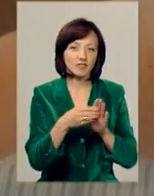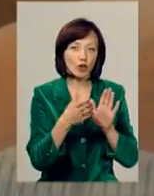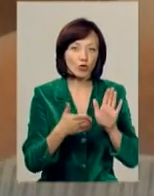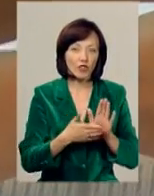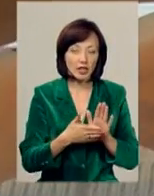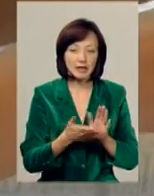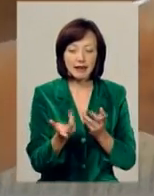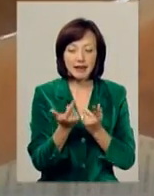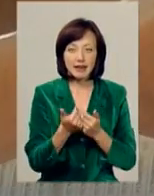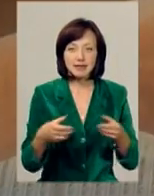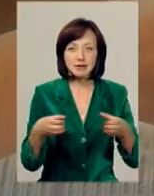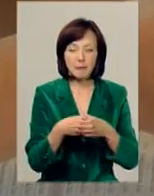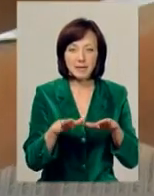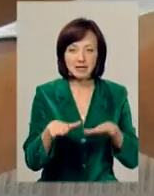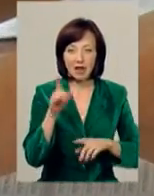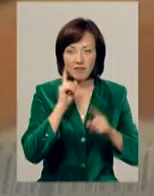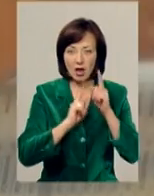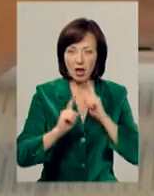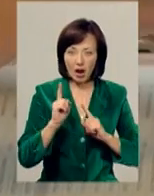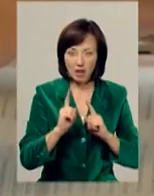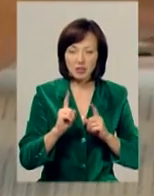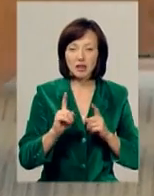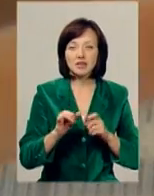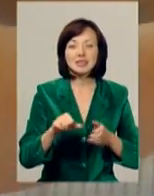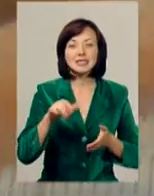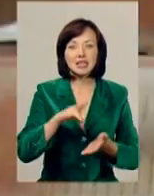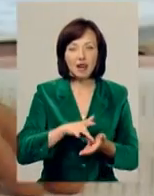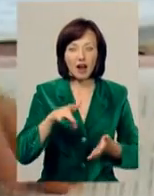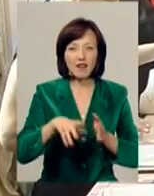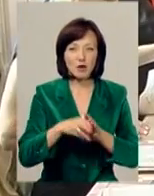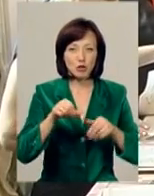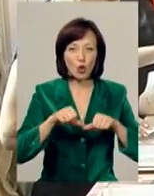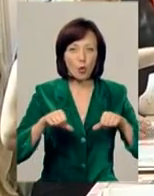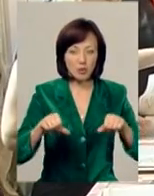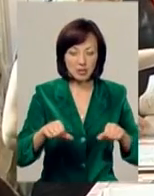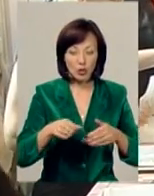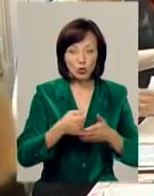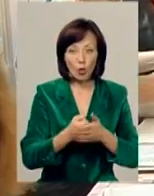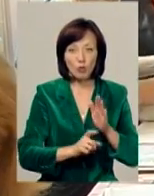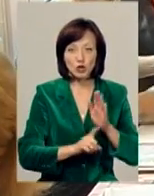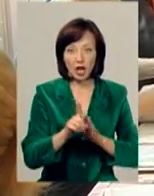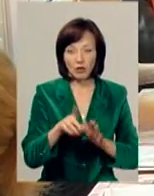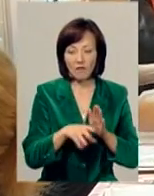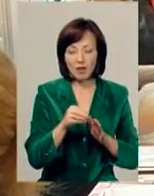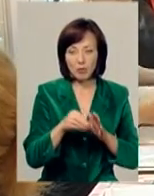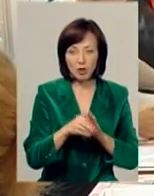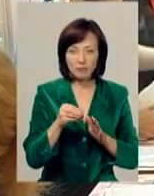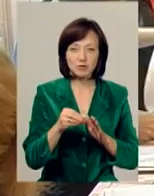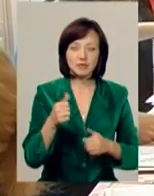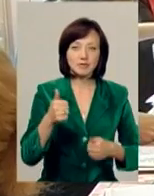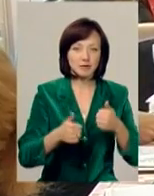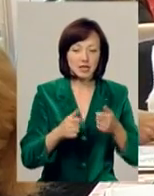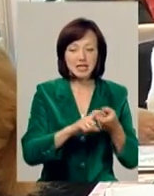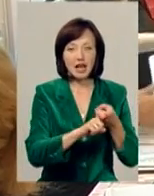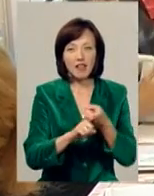склад відповідних місцевих рад який визначатиметься Центральною виборчою комісією до початку виборчого процесу чергових перегонів